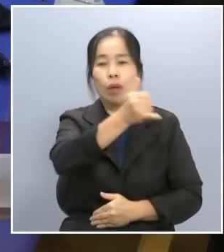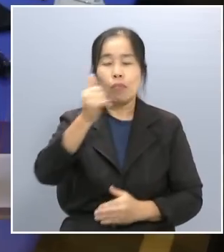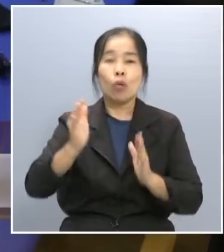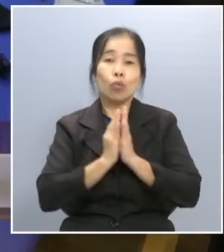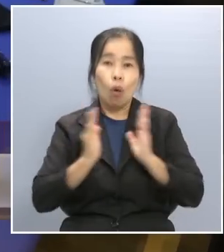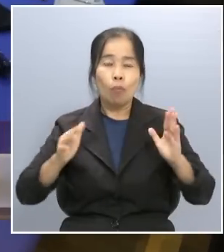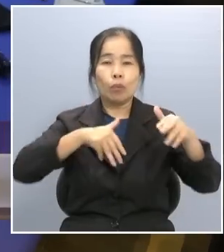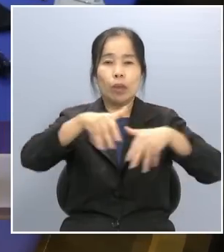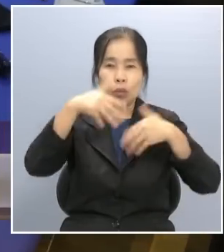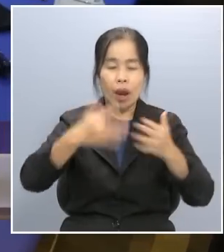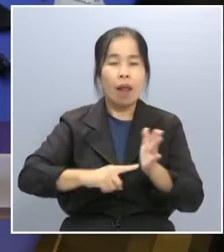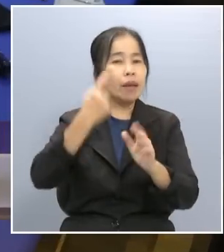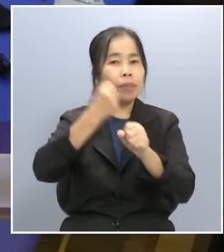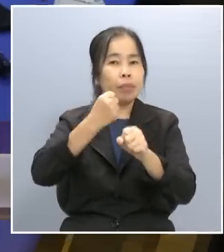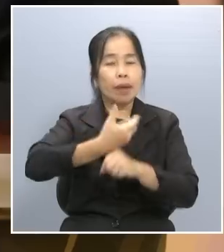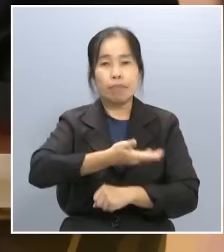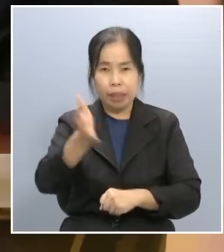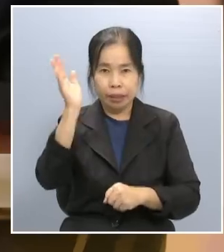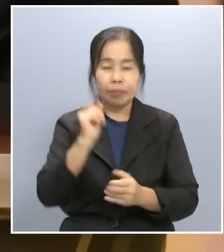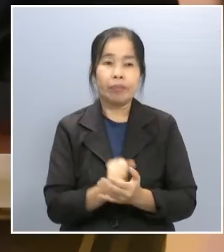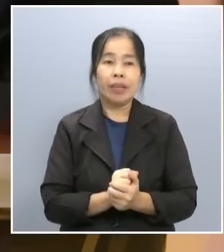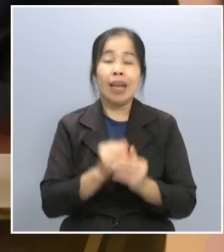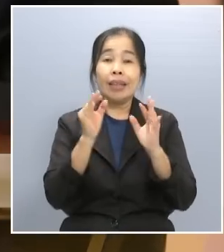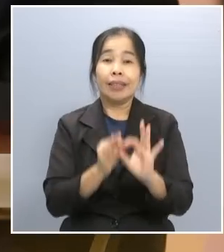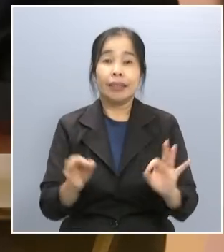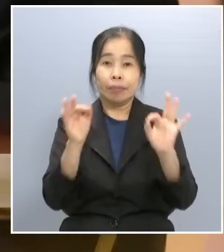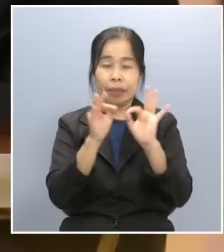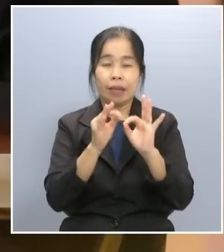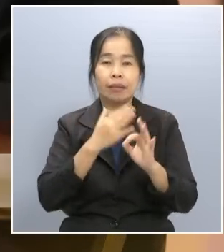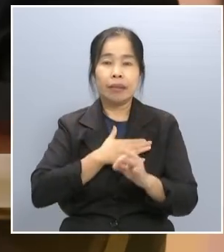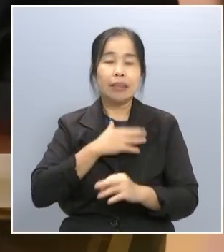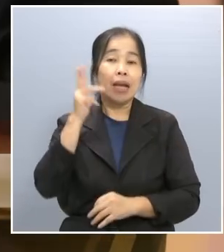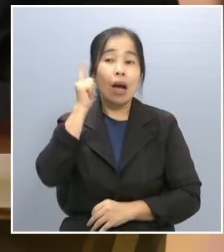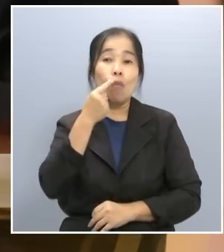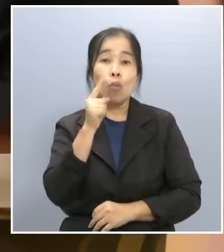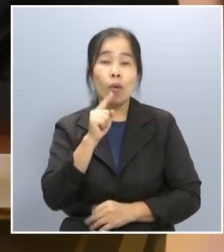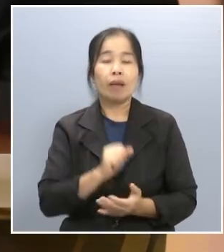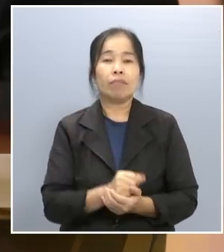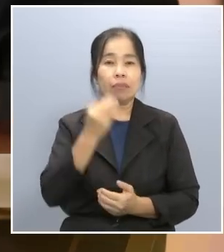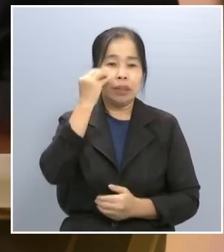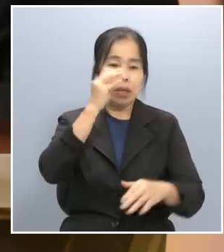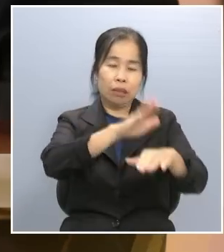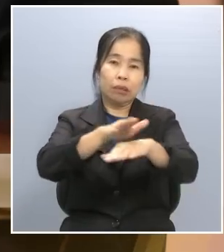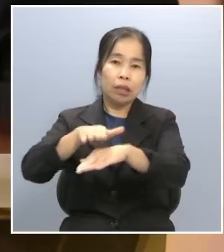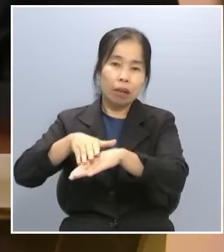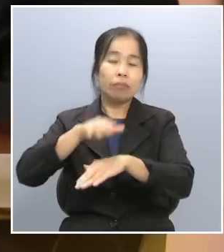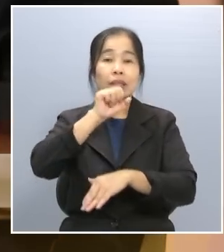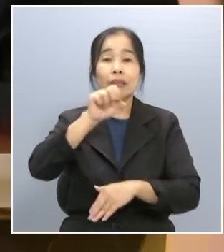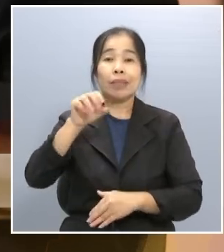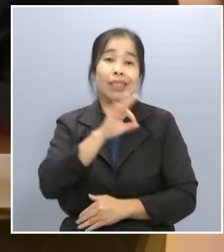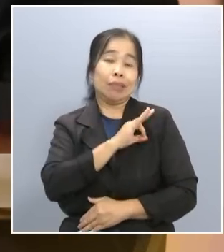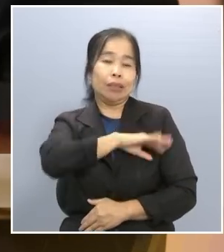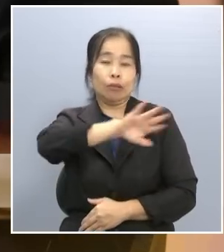เริ่มทำงานได้เลยทันทีที่สำคัญคุณวิชาแหล่งข่าวบอกได้กำชับกับบรรดา 500สมาชิกว่า